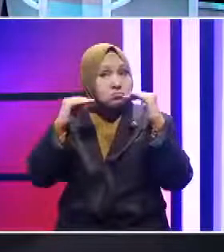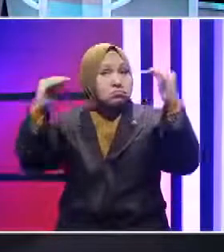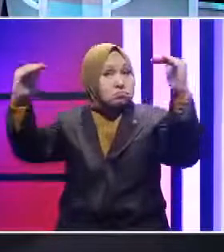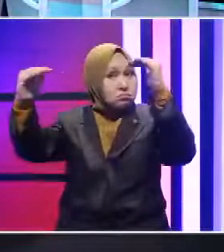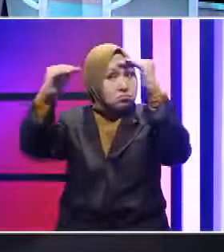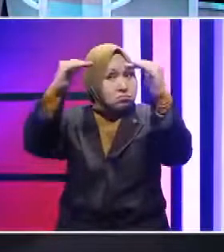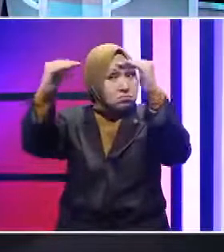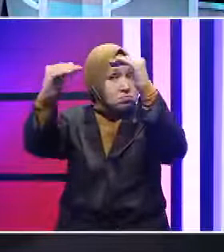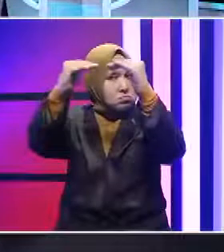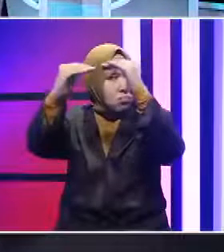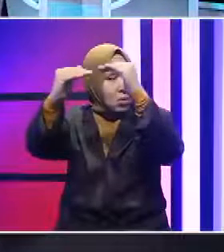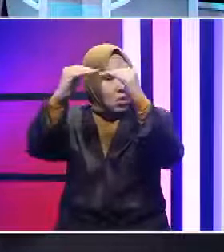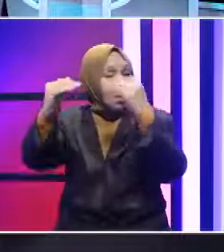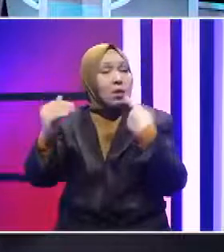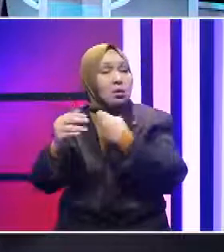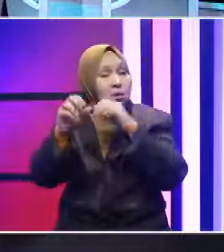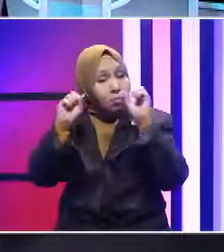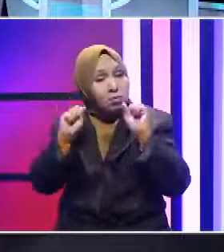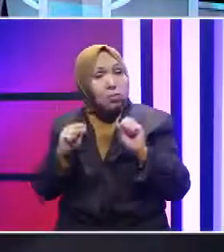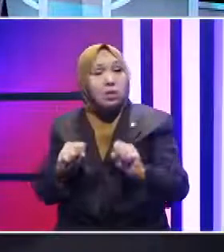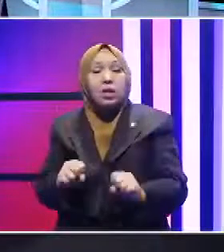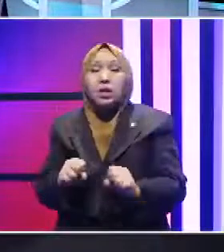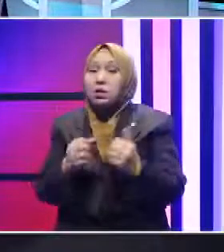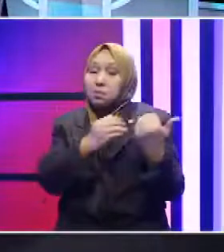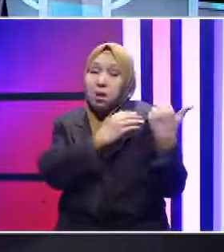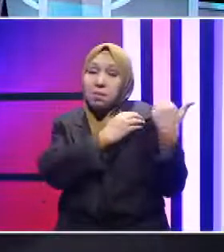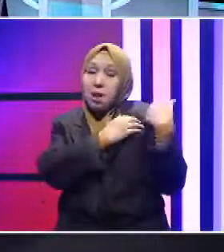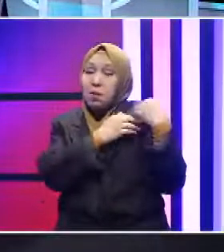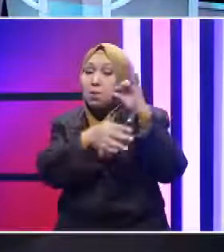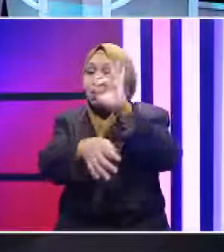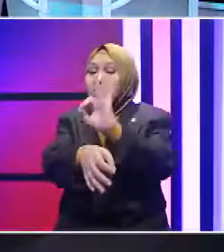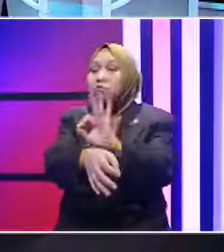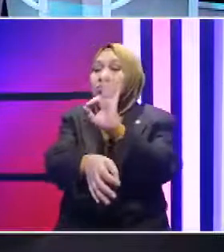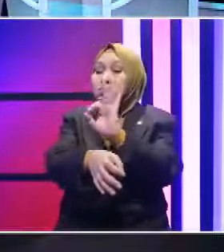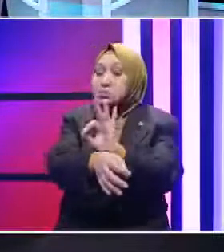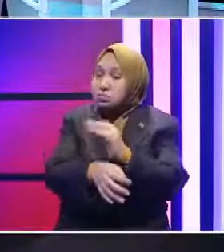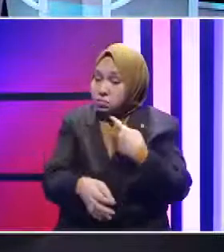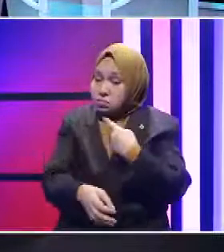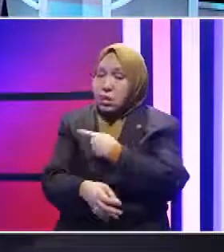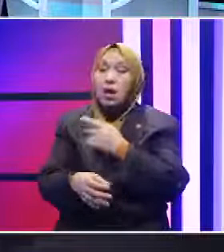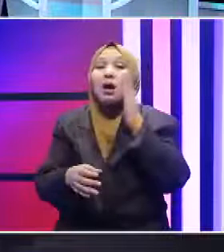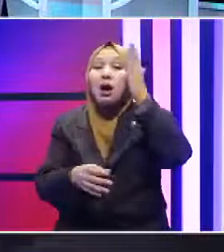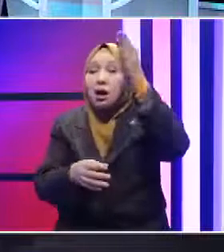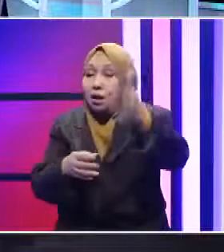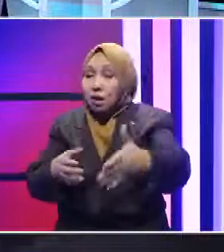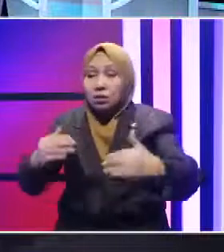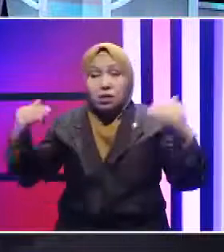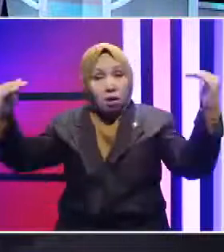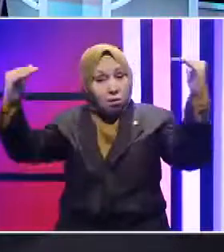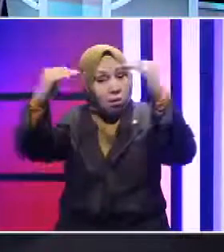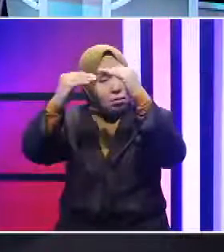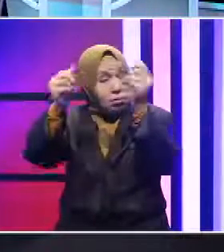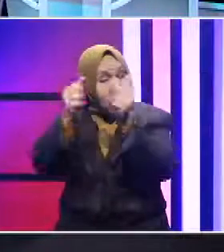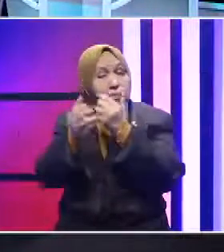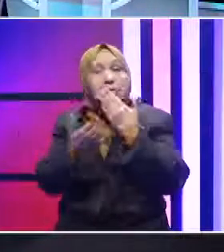apa? Ialah kita boleh berperanan, berfungsi dan juga kita akan diadili